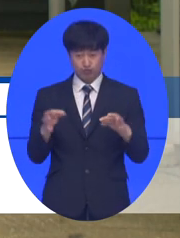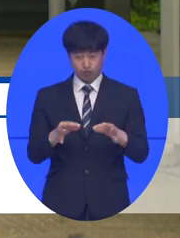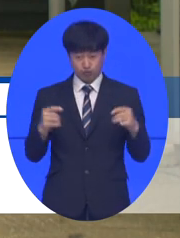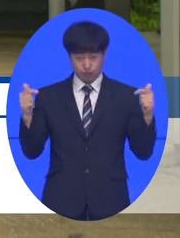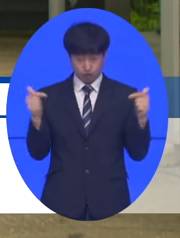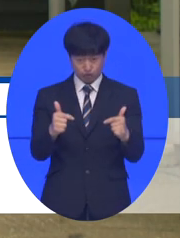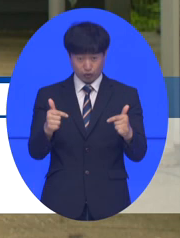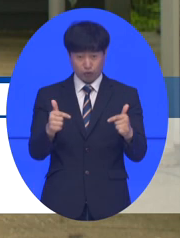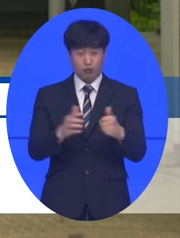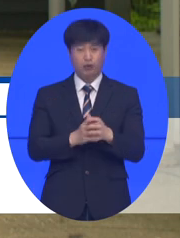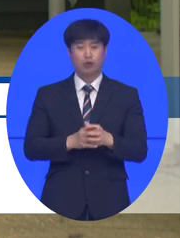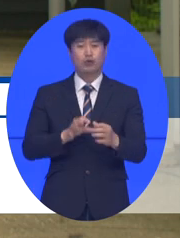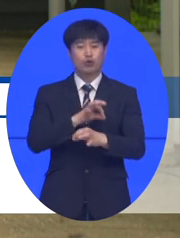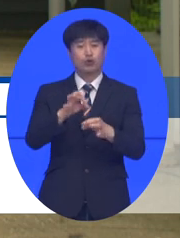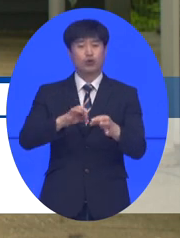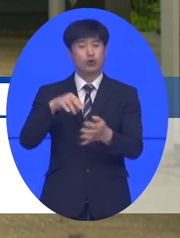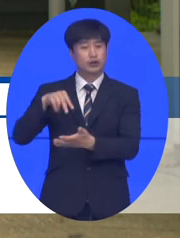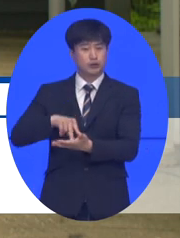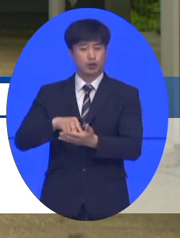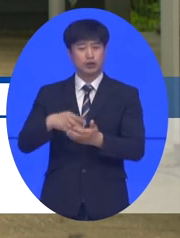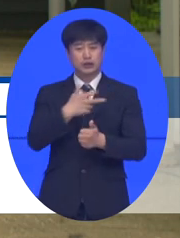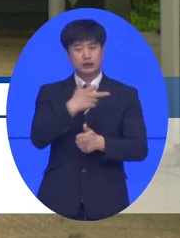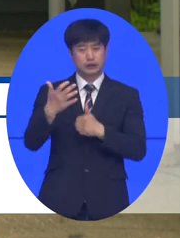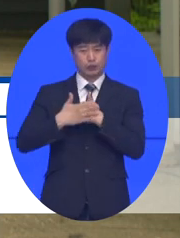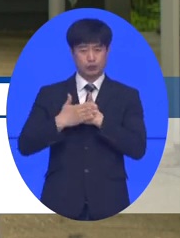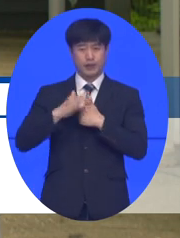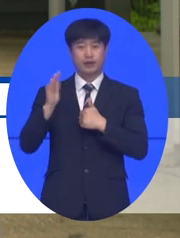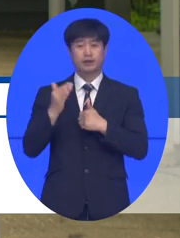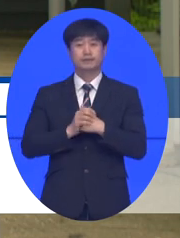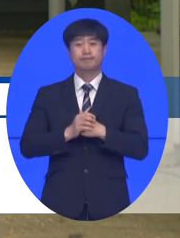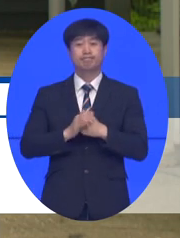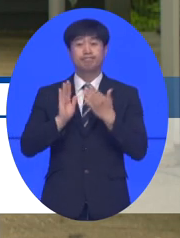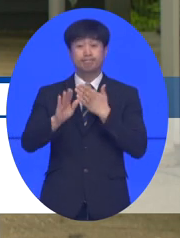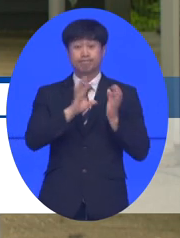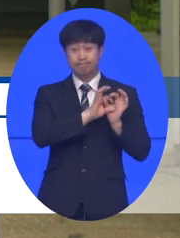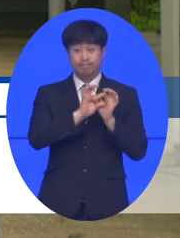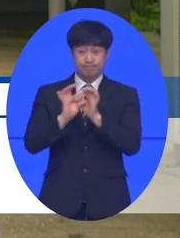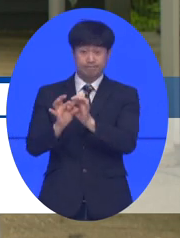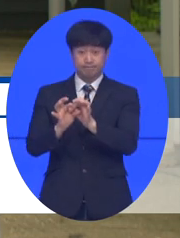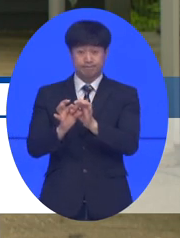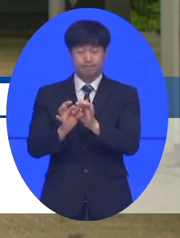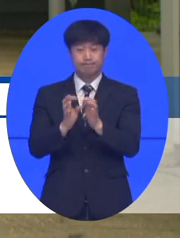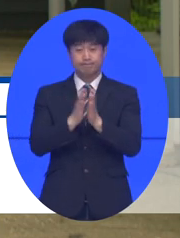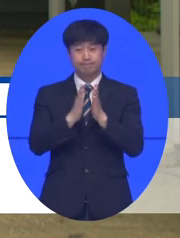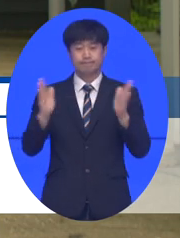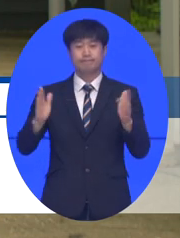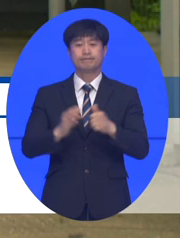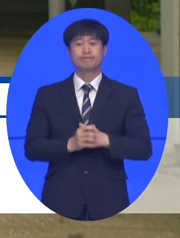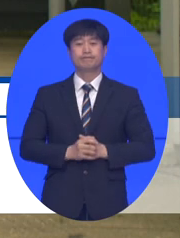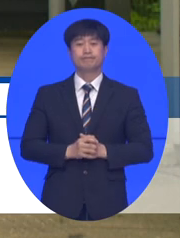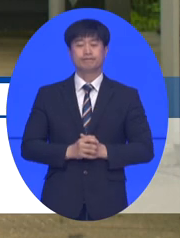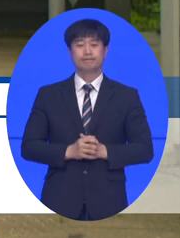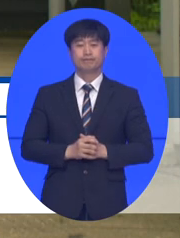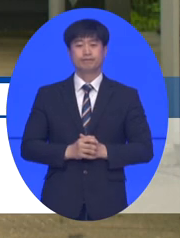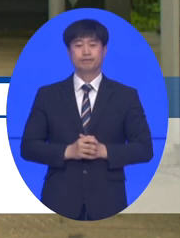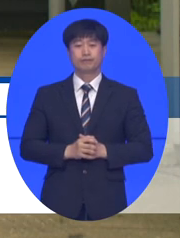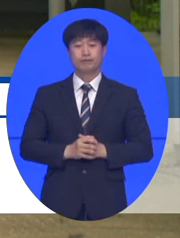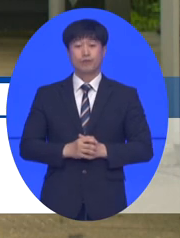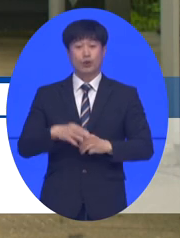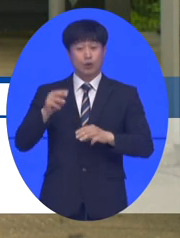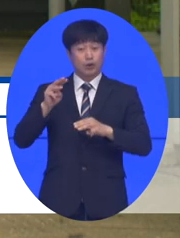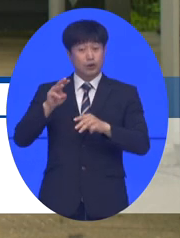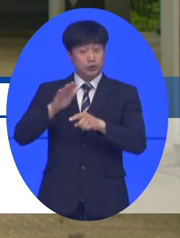돼가지고 농가 경영 측면에서도 큰 도움이 됩니다. 앞으로도 지속적으로 실시해가지고